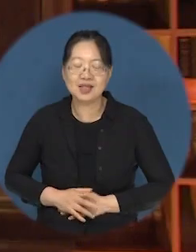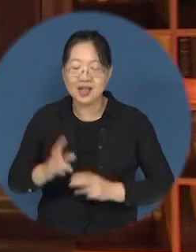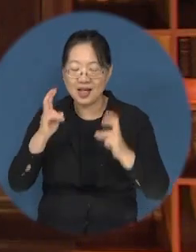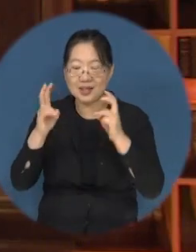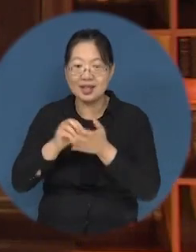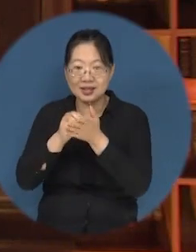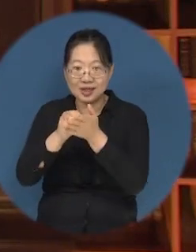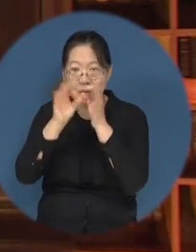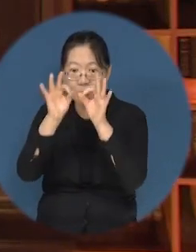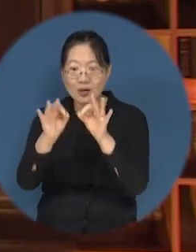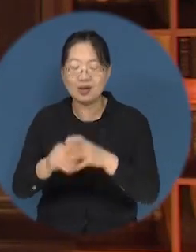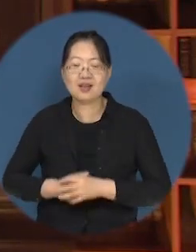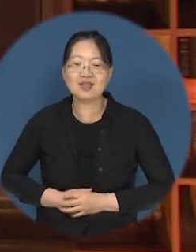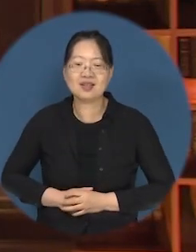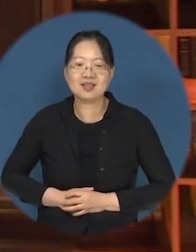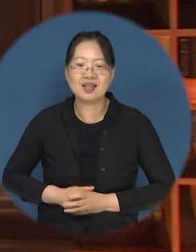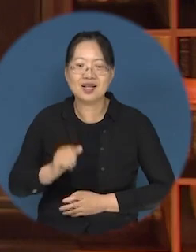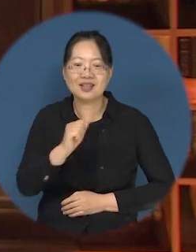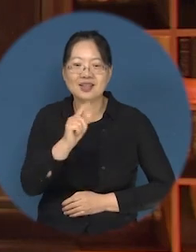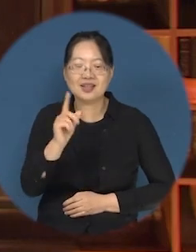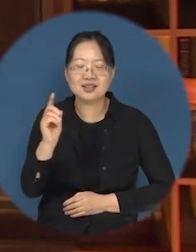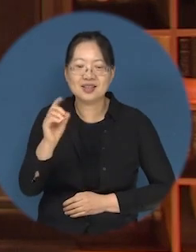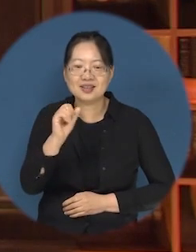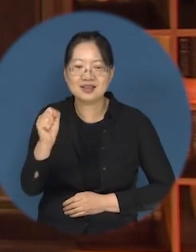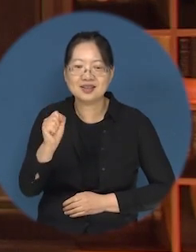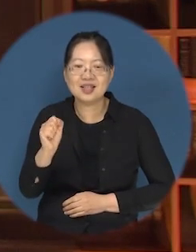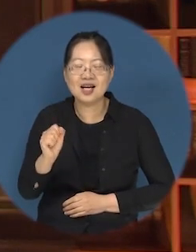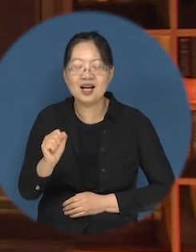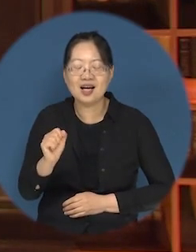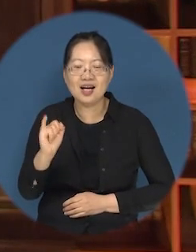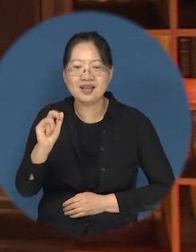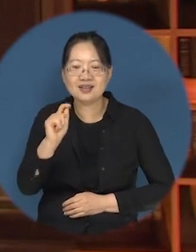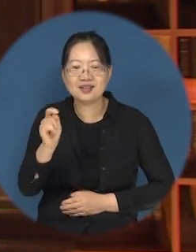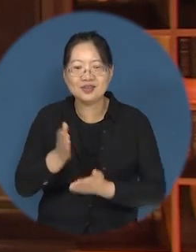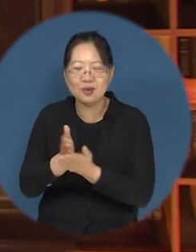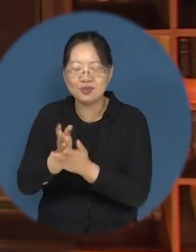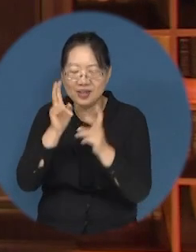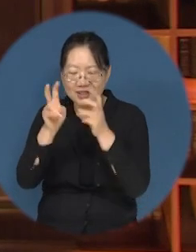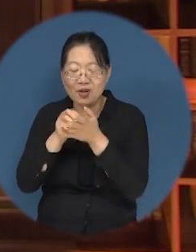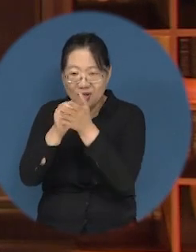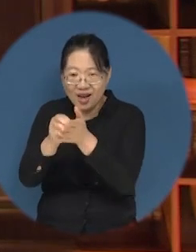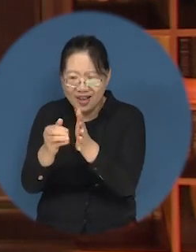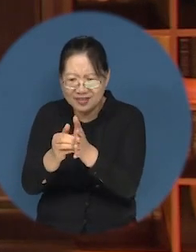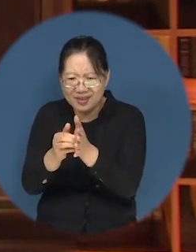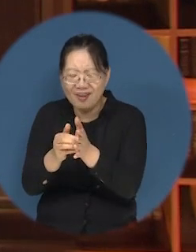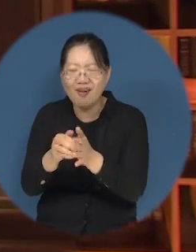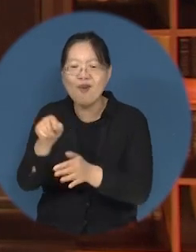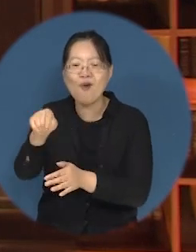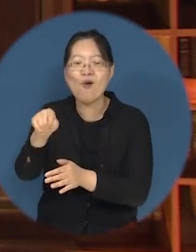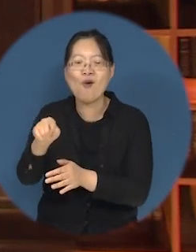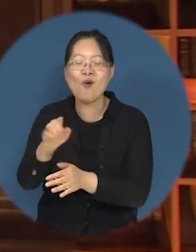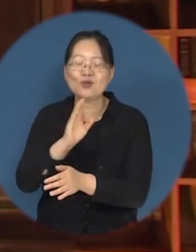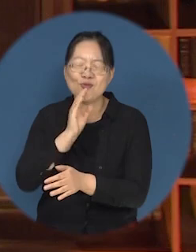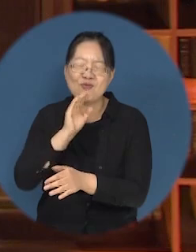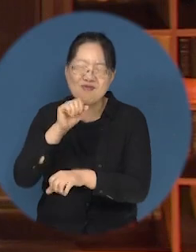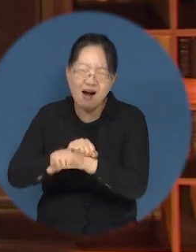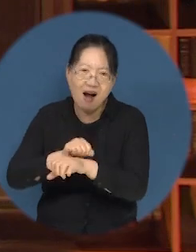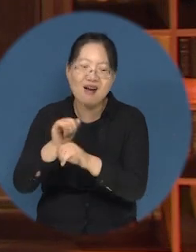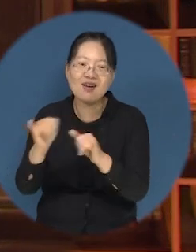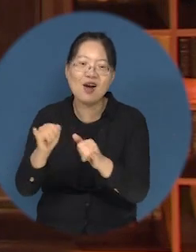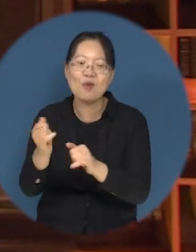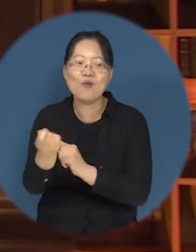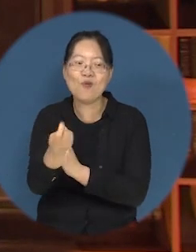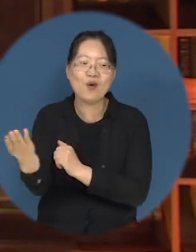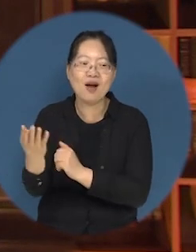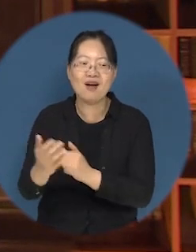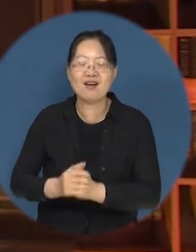보니까 이제 제가 이제 SDS라는 IT 전문회사를 들어갔는데 아니더라고요. 그쪽에 뭐 훨씬 뭐 잘하시는 분들이 많고